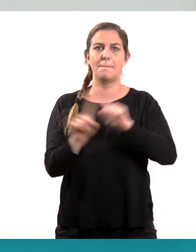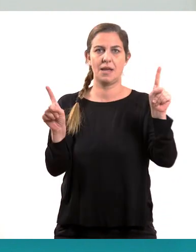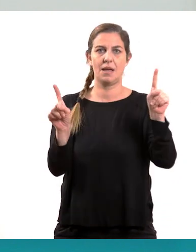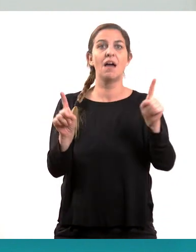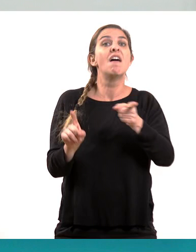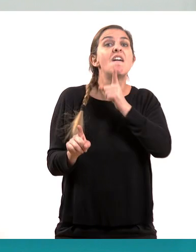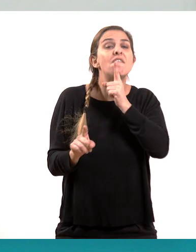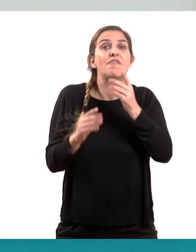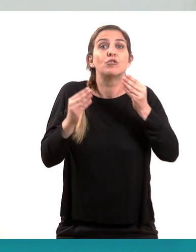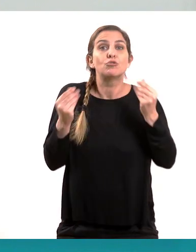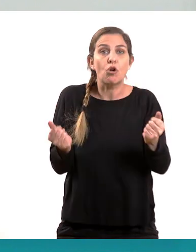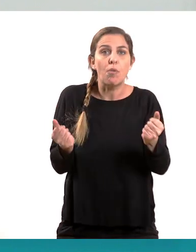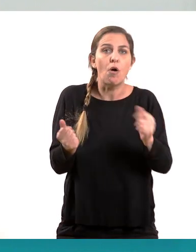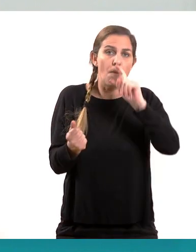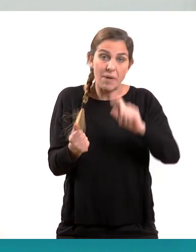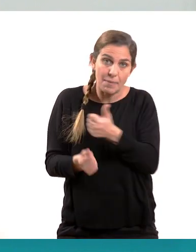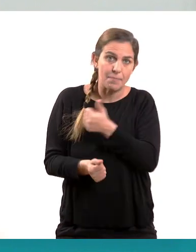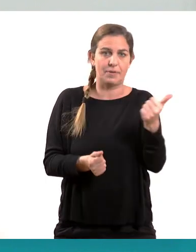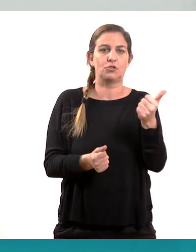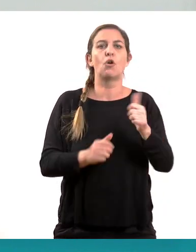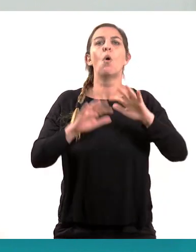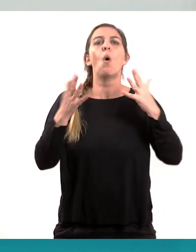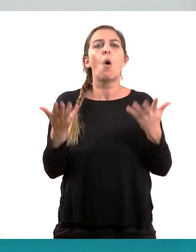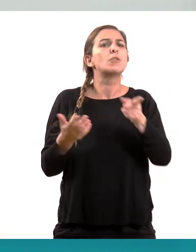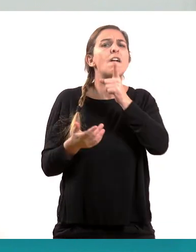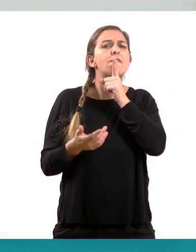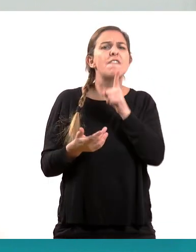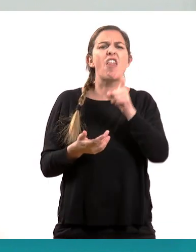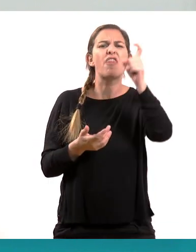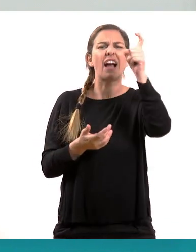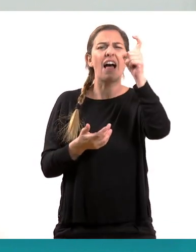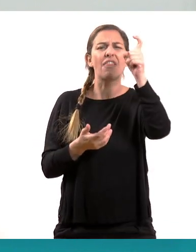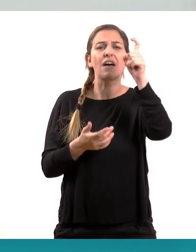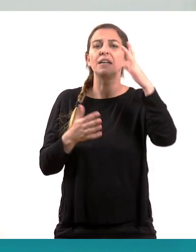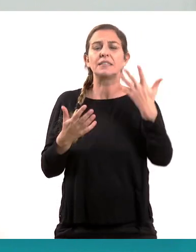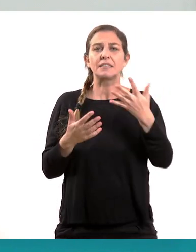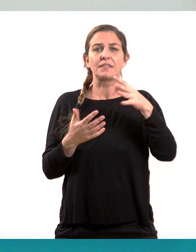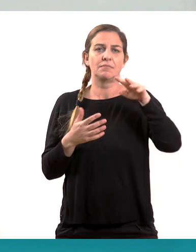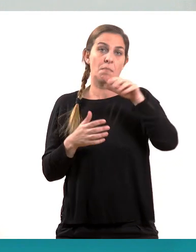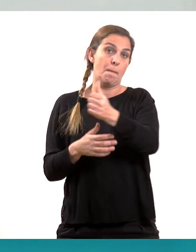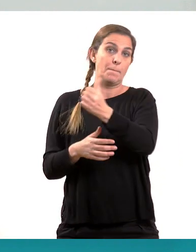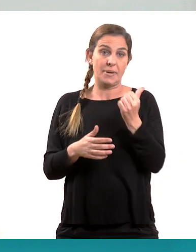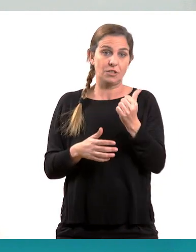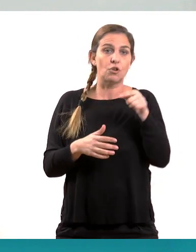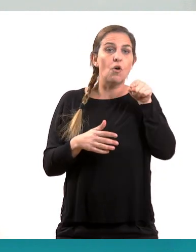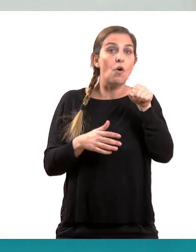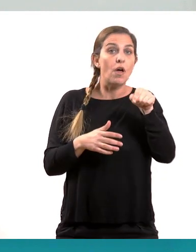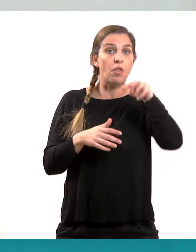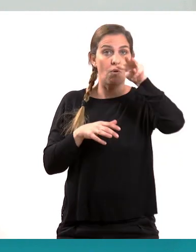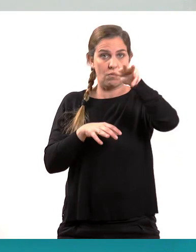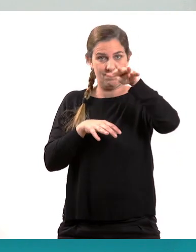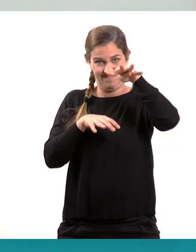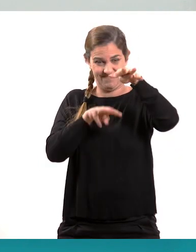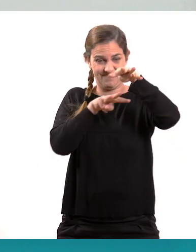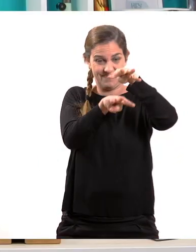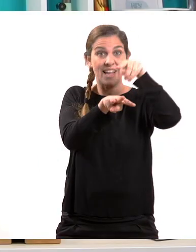πάρει. Ολόκληρο, ατόφιο. Άρα τη δεκάδα αυτή την ξαναγυρίζω εδώ. Στην κάτω δεκάδα